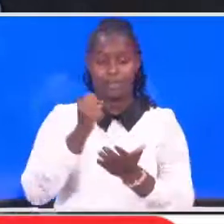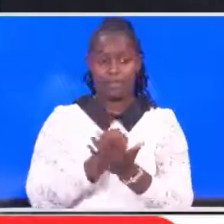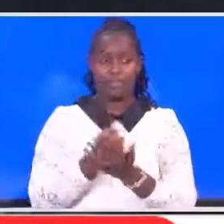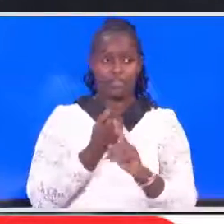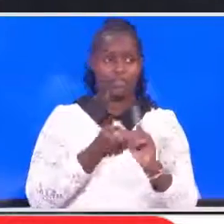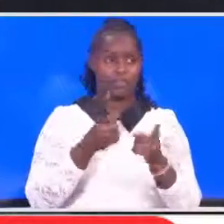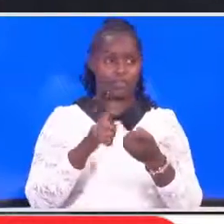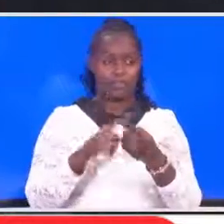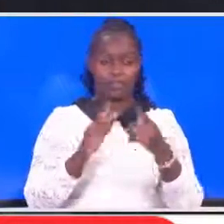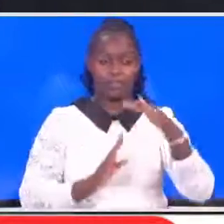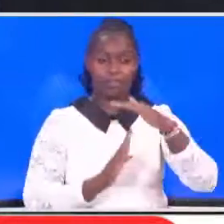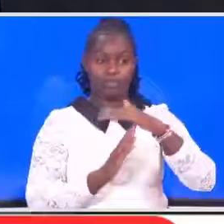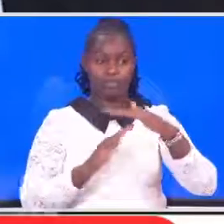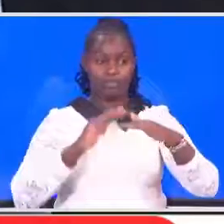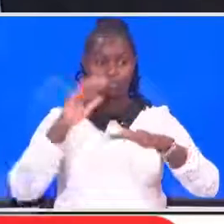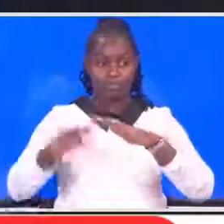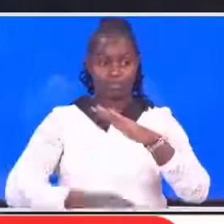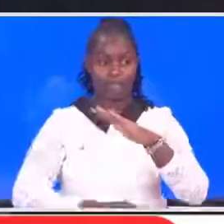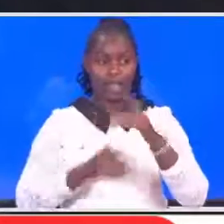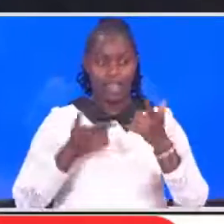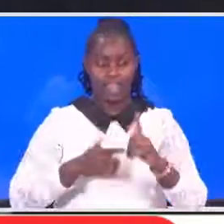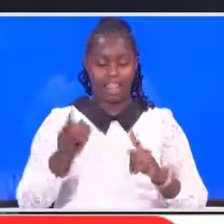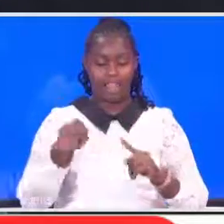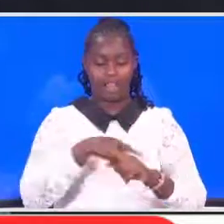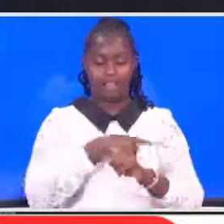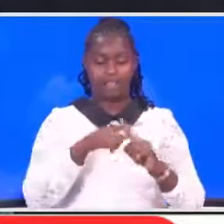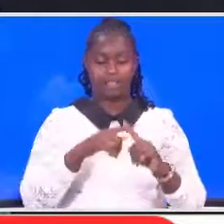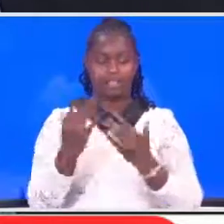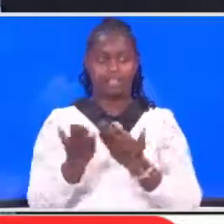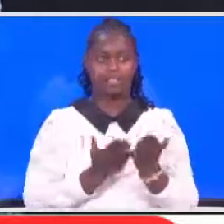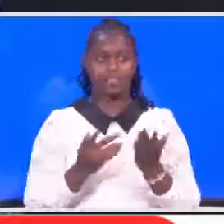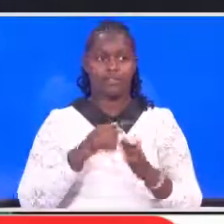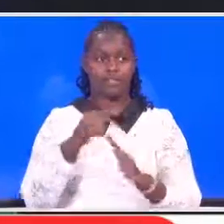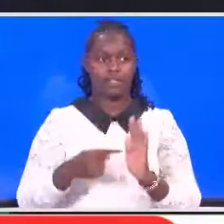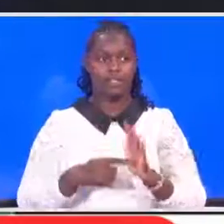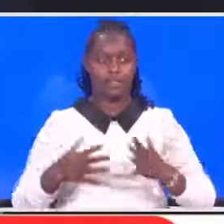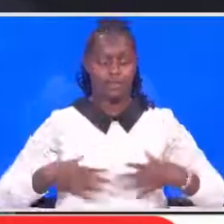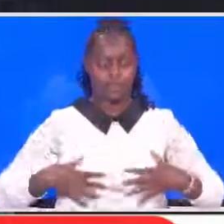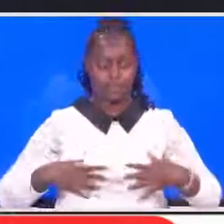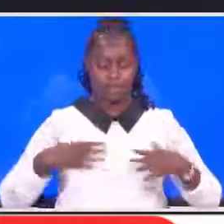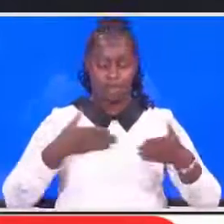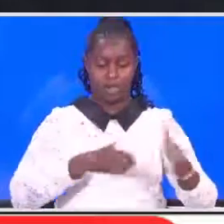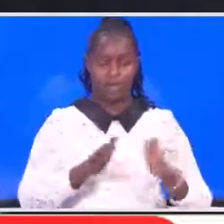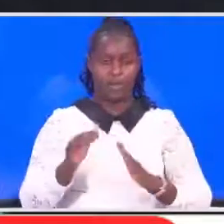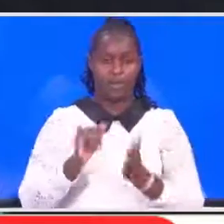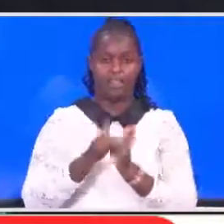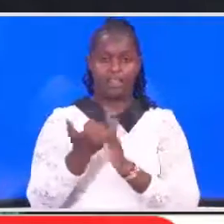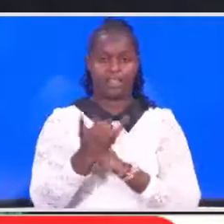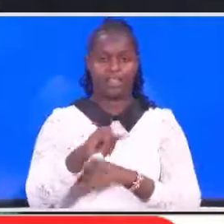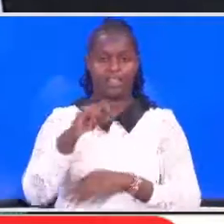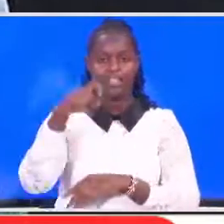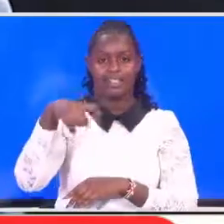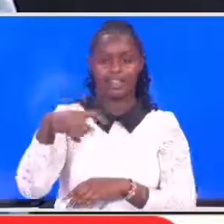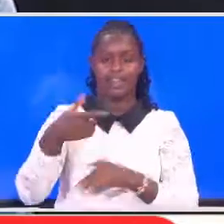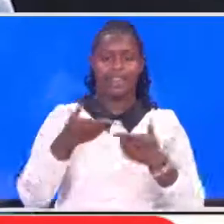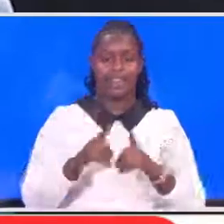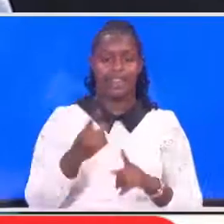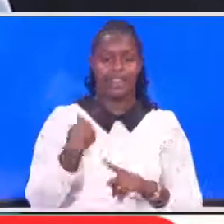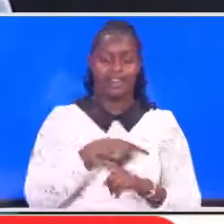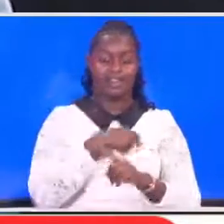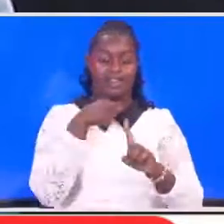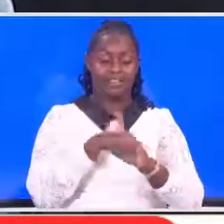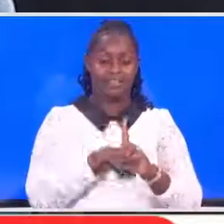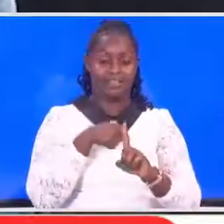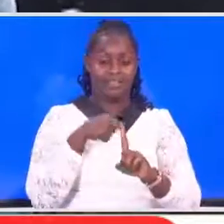mpaka chini. Let us serve these people in a manner that they deserve. Let us fight